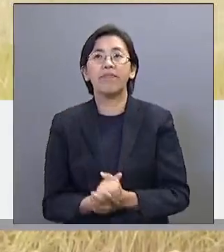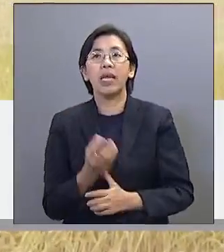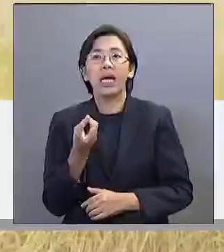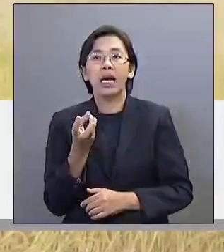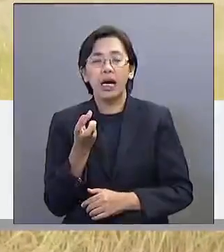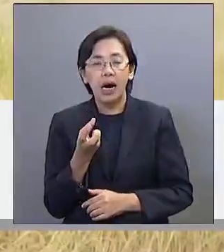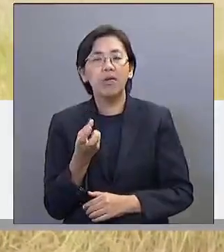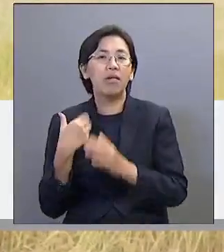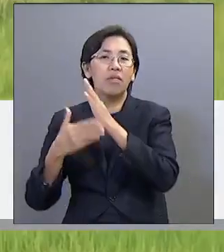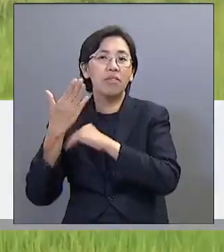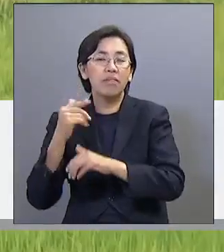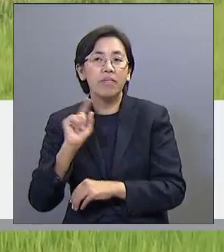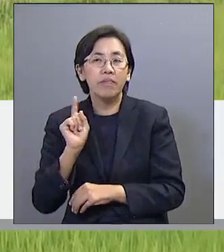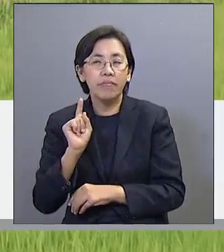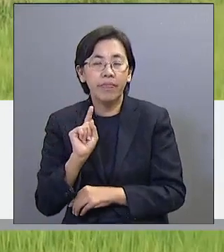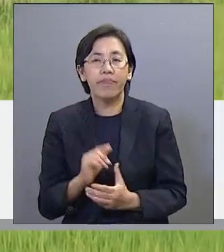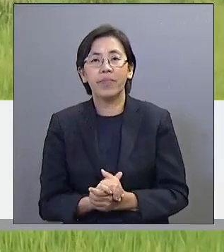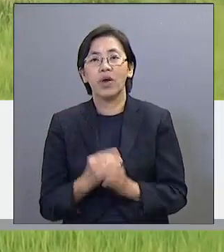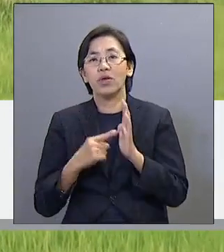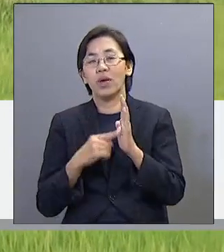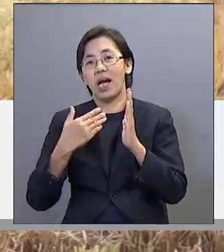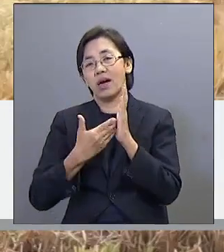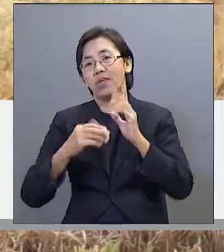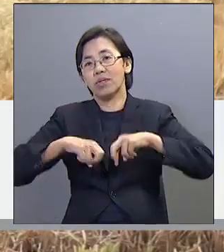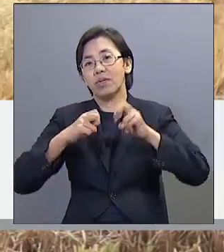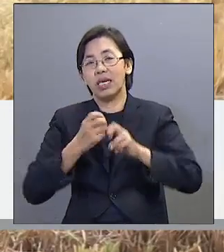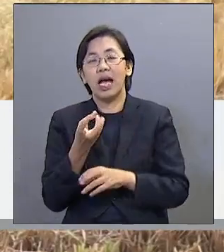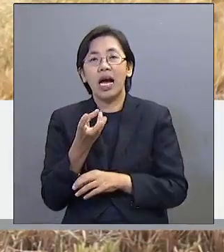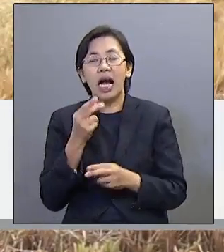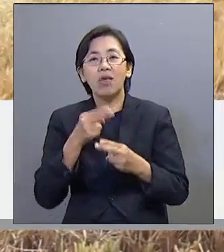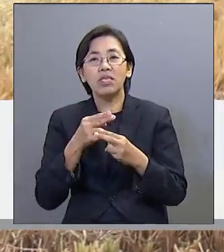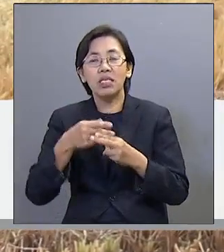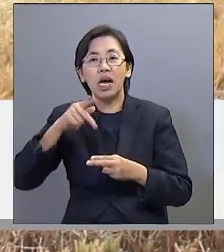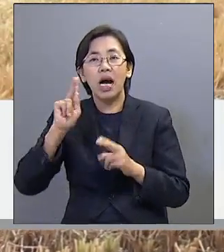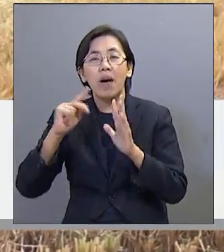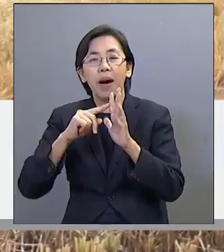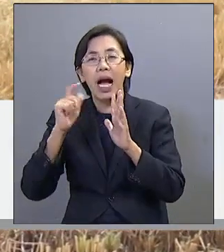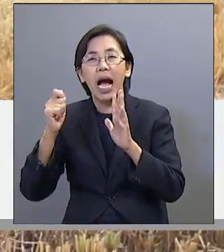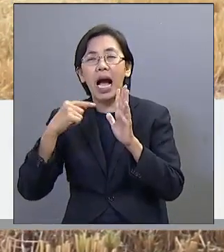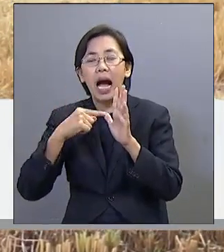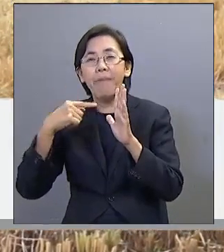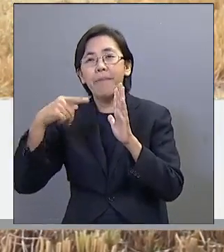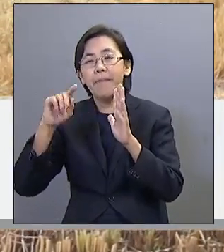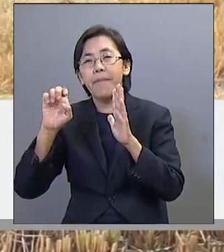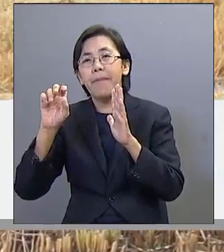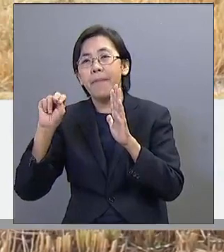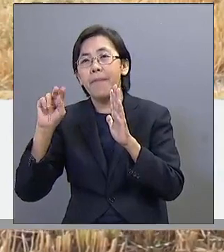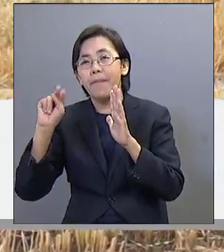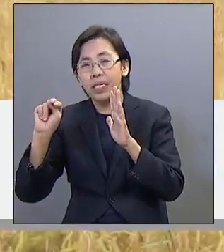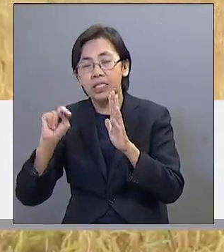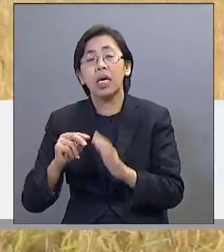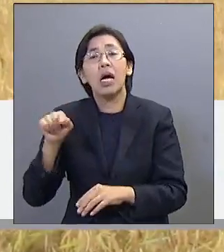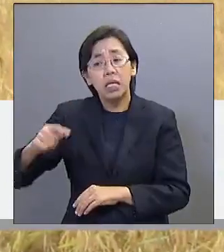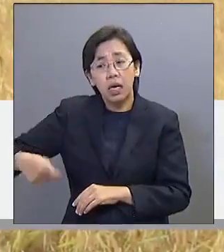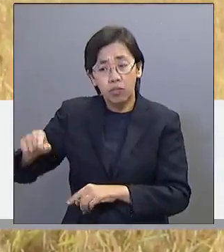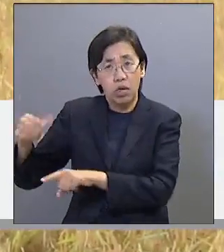โบราณที่มันไม่มีพรมแดนค่ะอย่างแถบจังหวัดสุรินทร์มีข้าวที่ชื่อว่าผกาอำปึลเป็นข้าวหอมที่พบในกัมพูชา